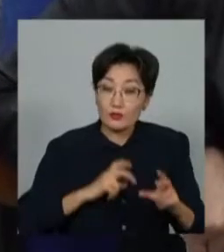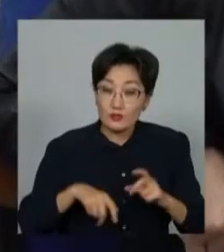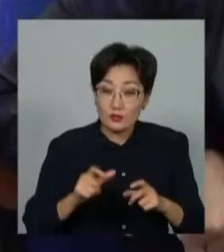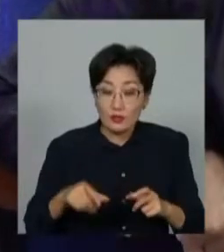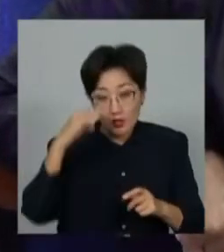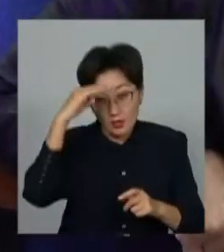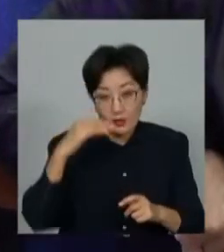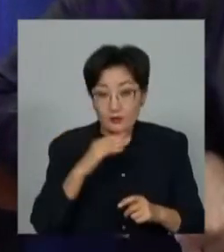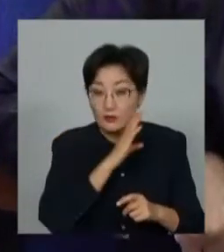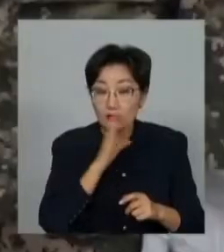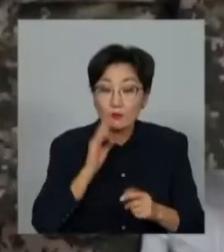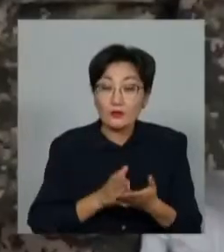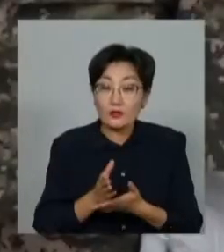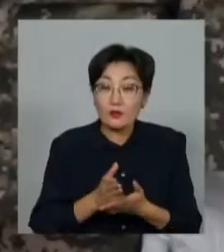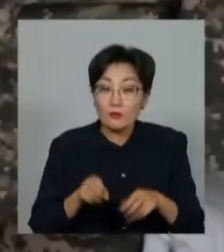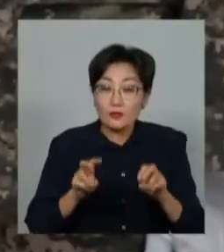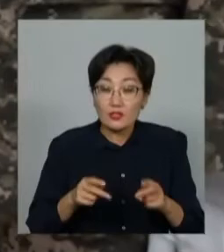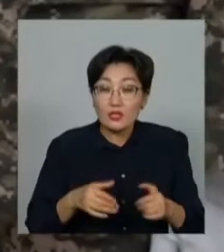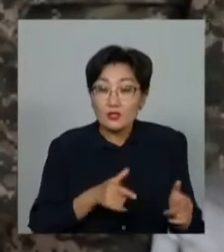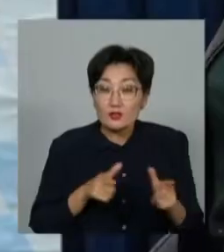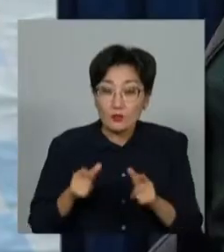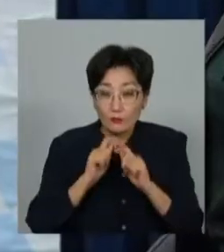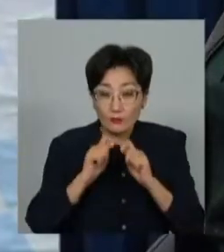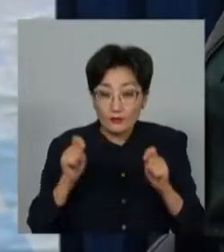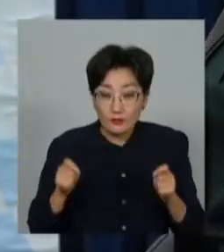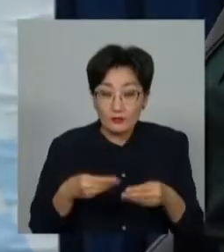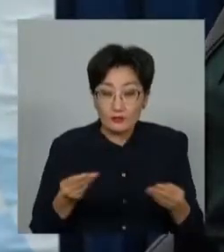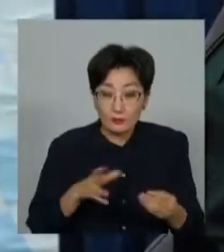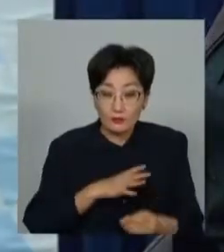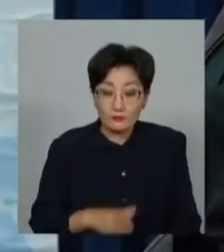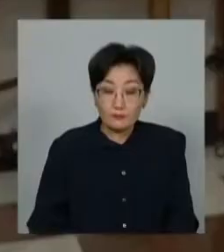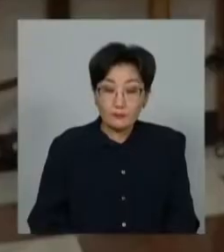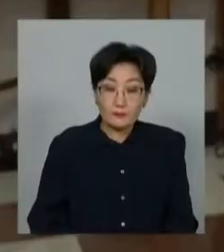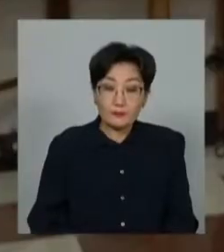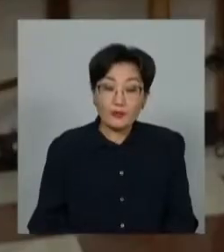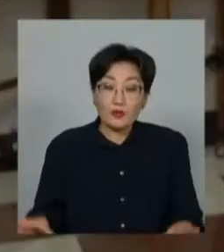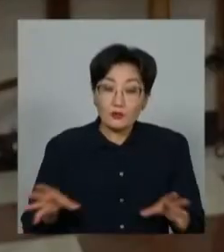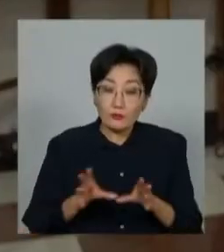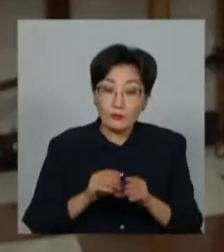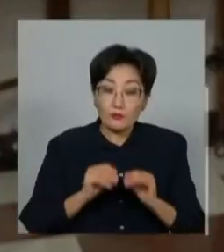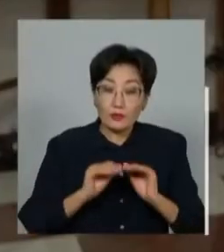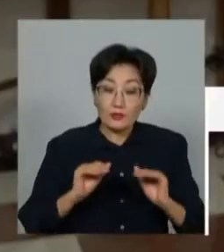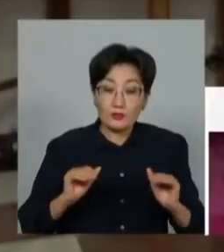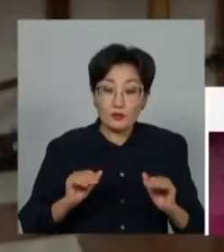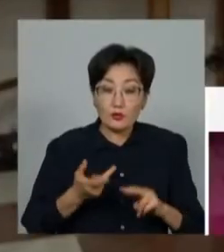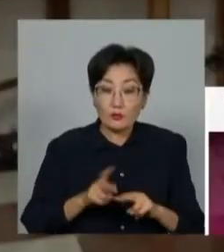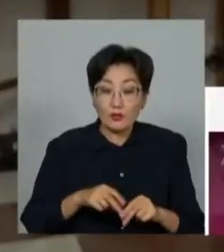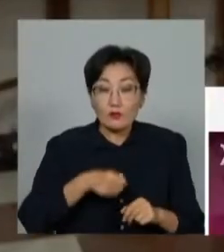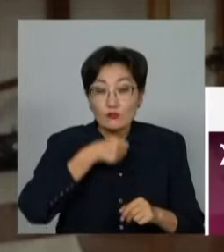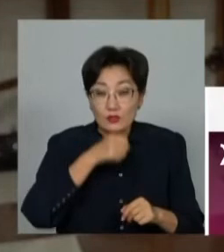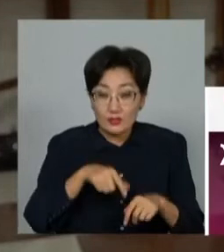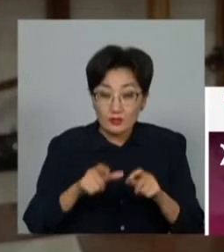студенттердің ата-аналары ардагерлерге арнайы дайындалған сый сияпаттарын табыс етті. Қоян қолтық балалар мен мына үлкен